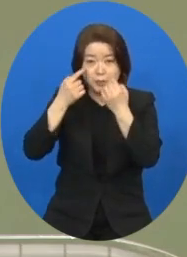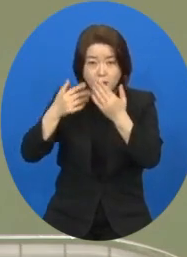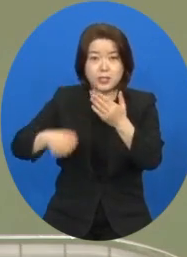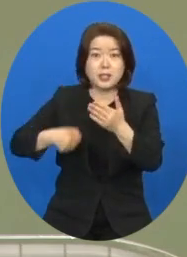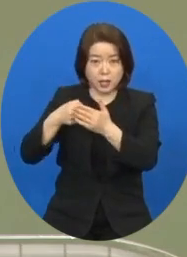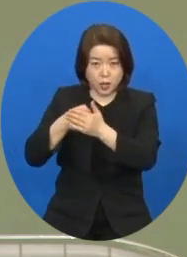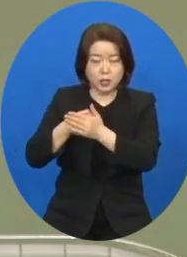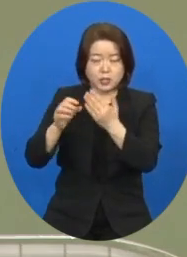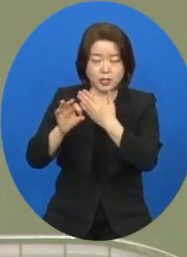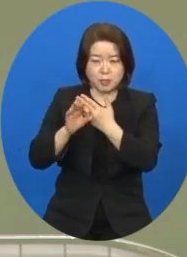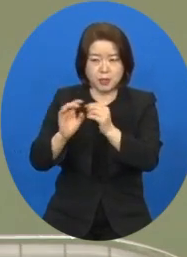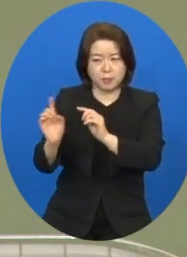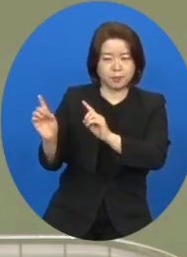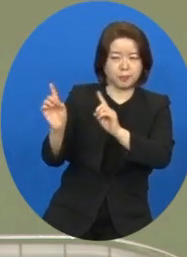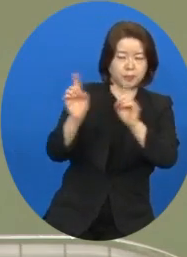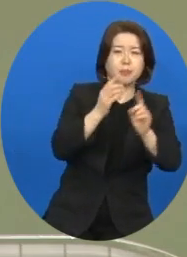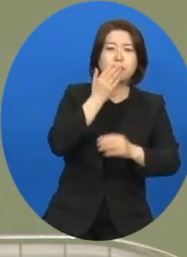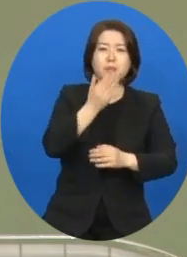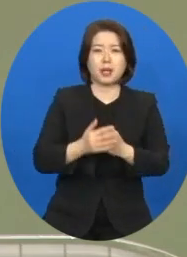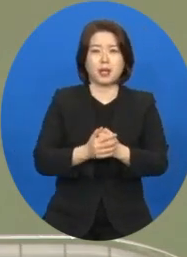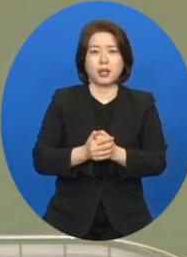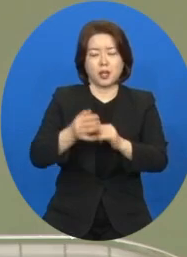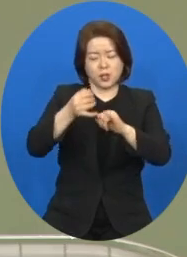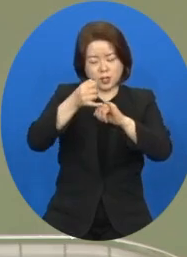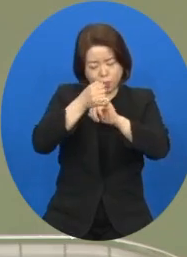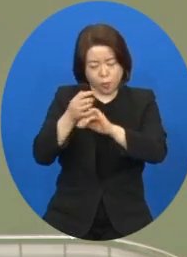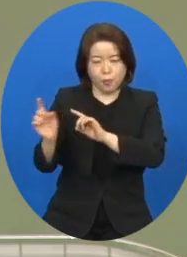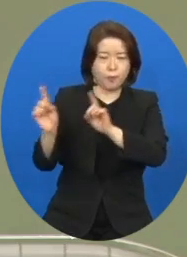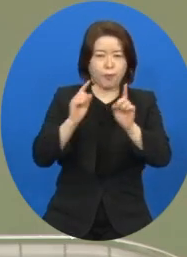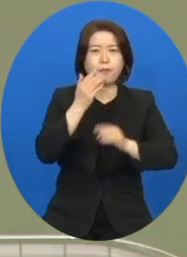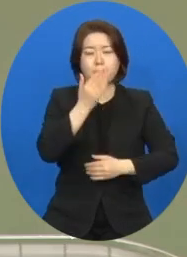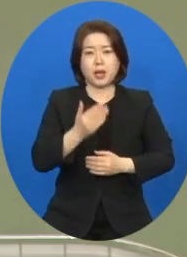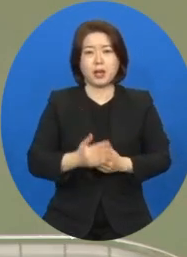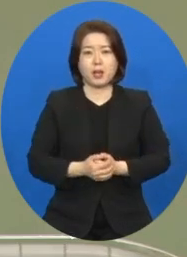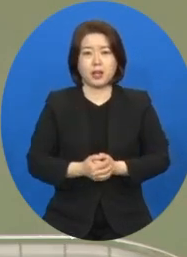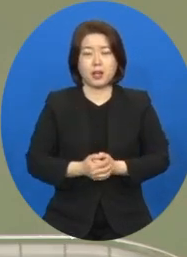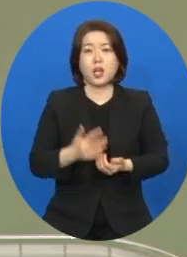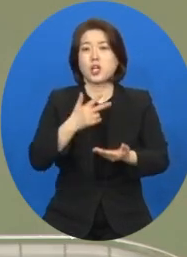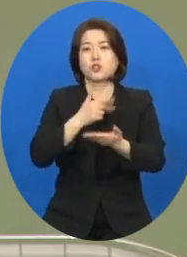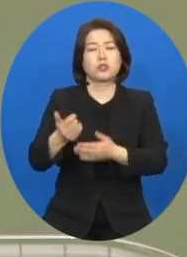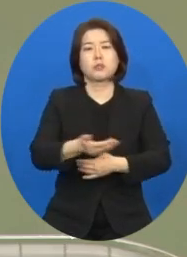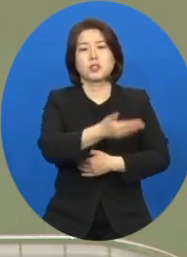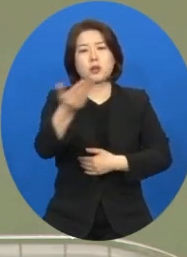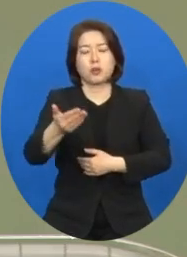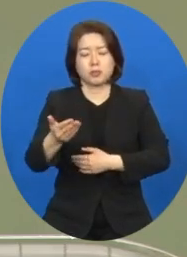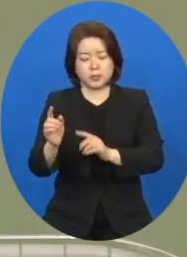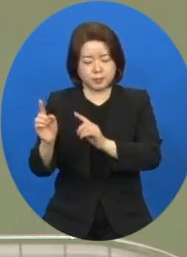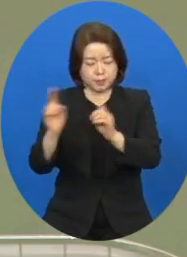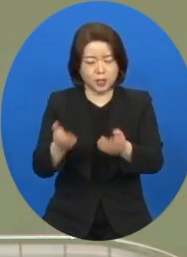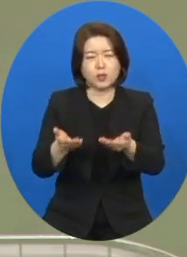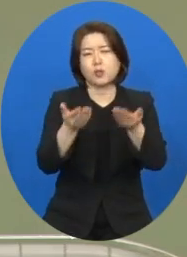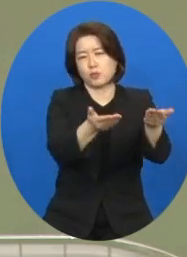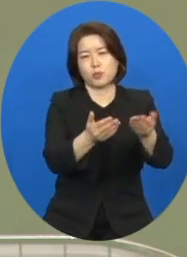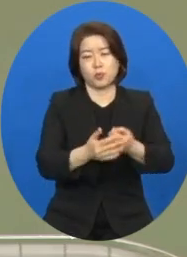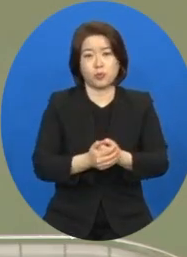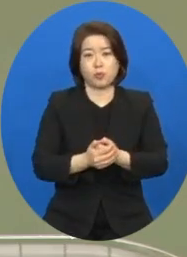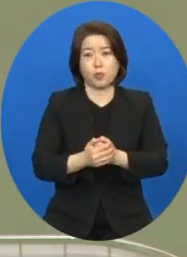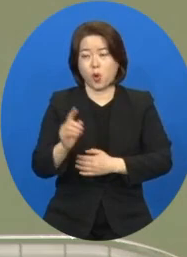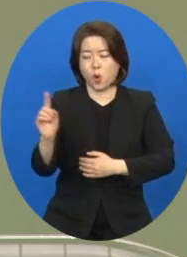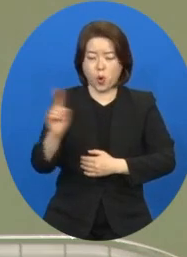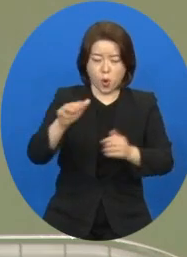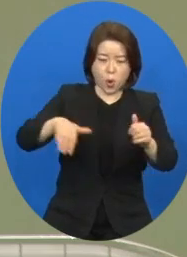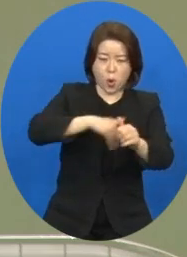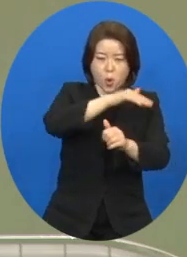그러면 살아나요. 반드시 살아나요. 주님이 여러분을 살려내세요. 어떤